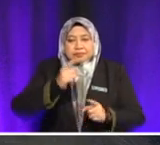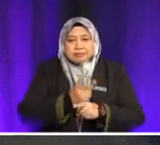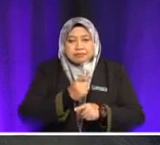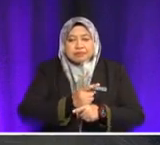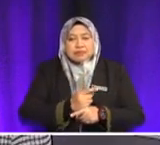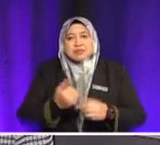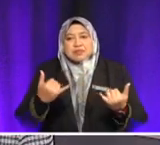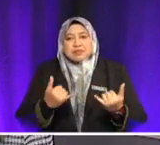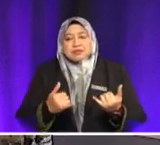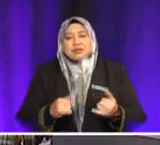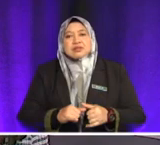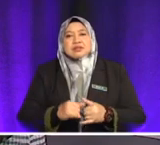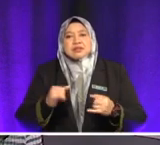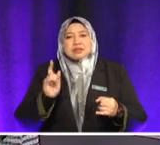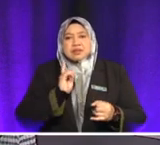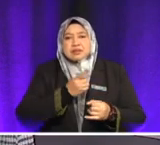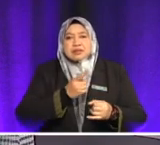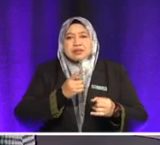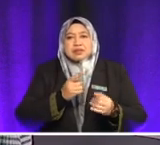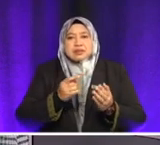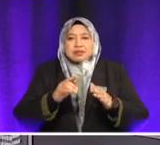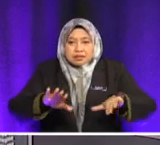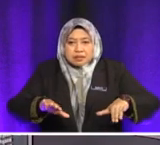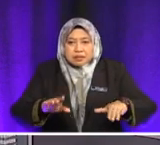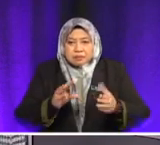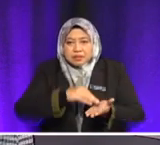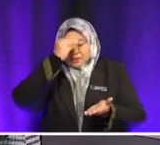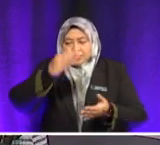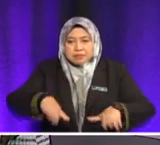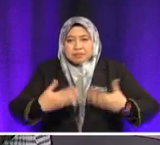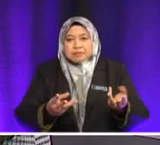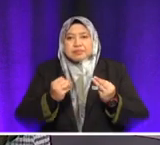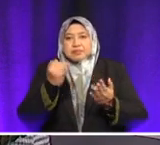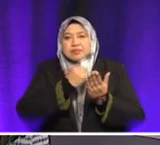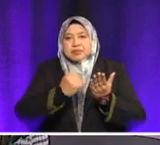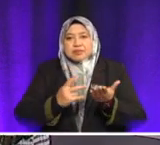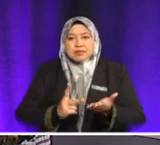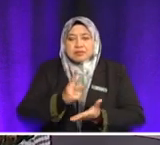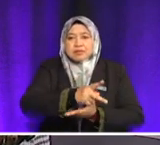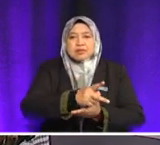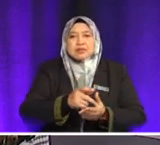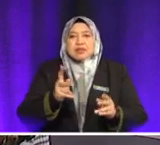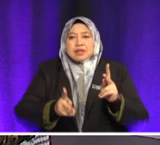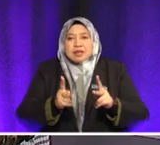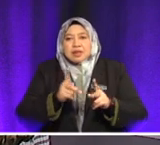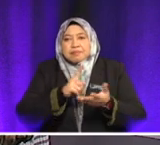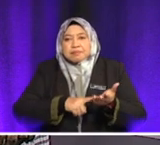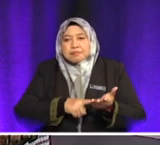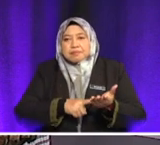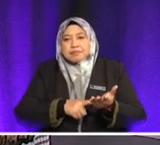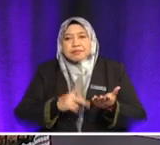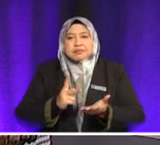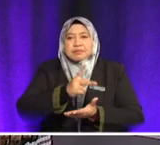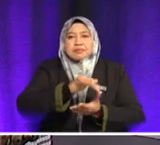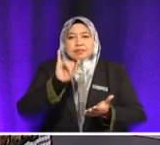bagaimana kita melukis yaitu Apakah Lukas yang berhasil jika titik yang berjarak dari titik tetap